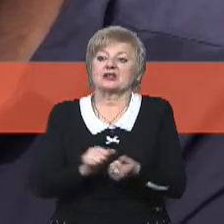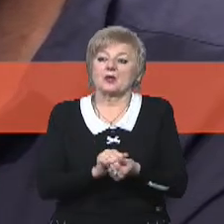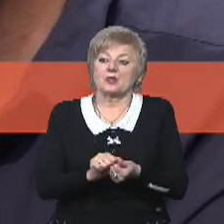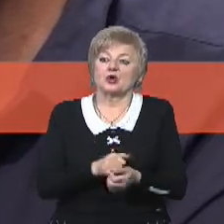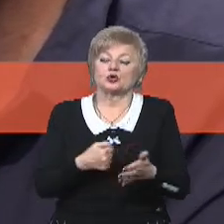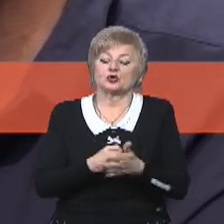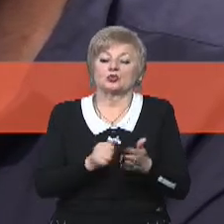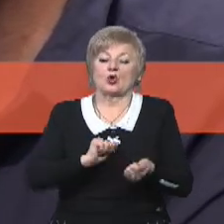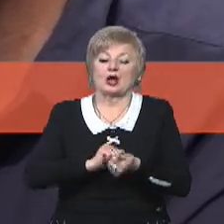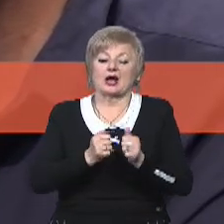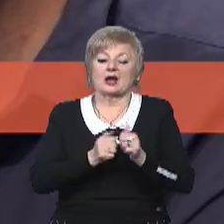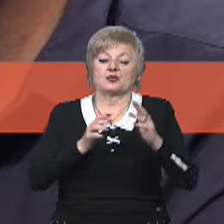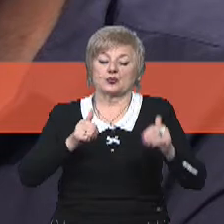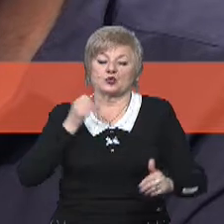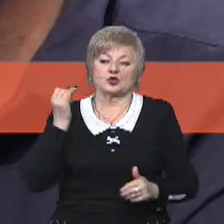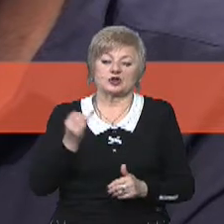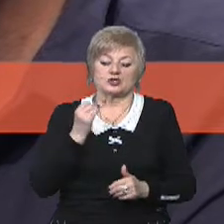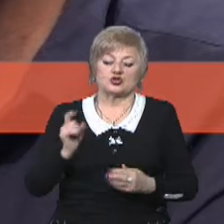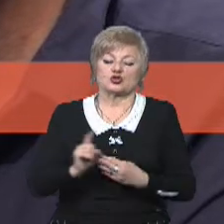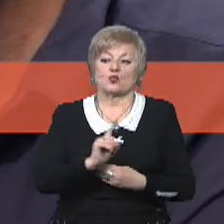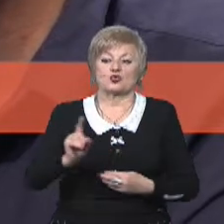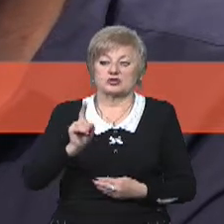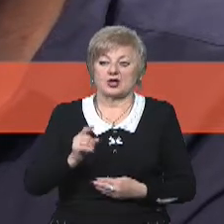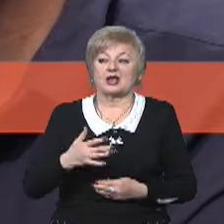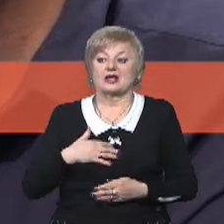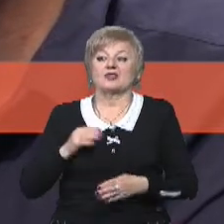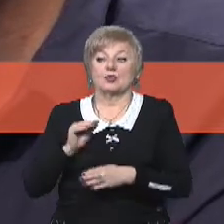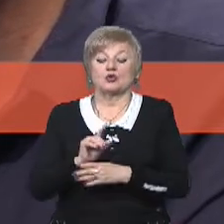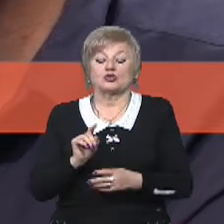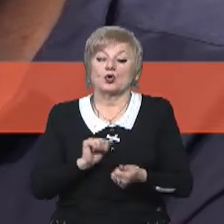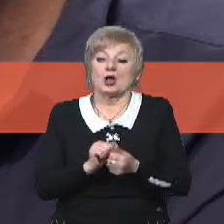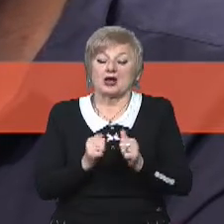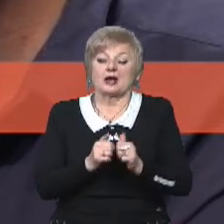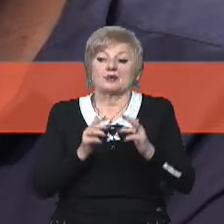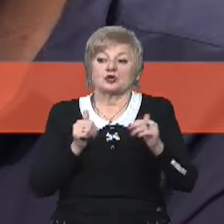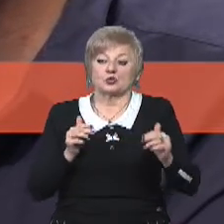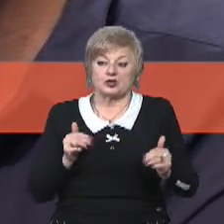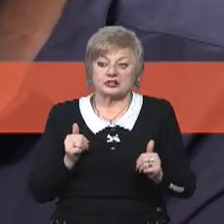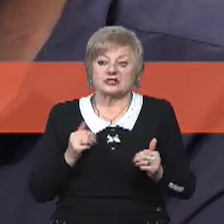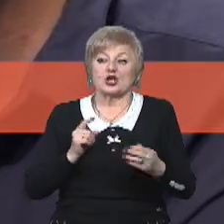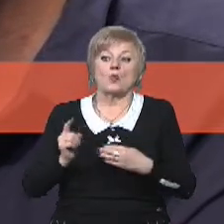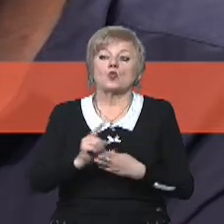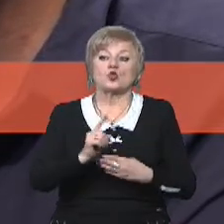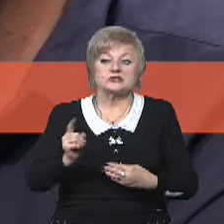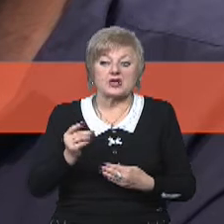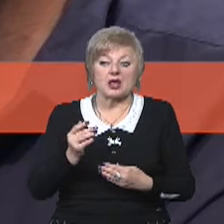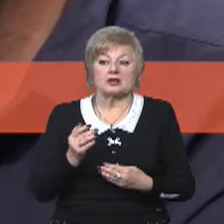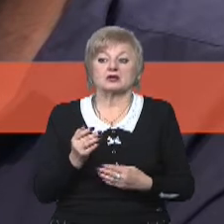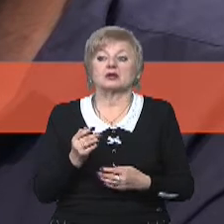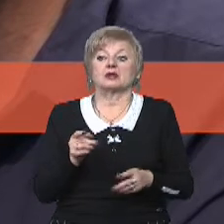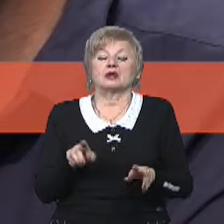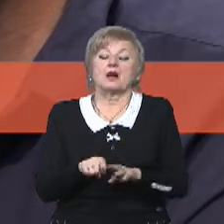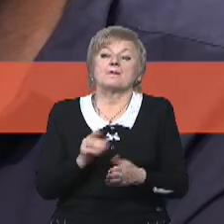до Кам'янсько-Дніпровського історико-археологічного музею. Я додам, що Кам'янсько-Дніпровський історико-археологічний музей поруч з такими,